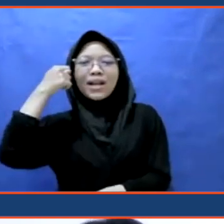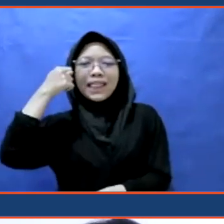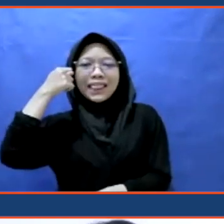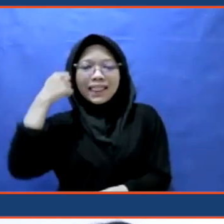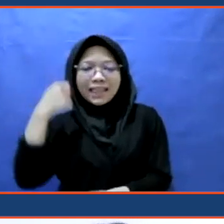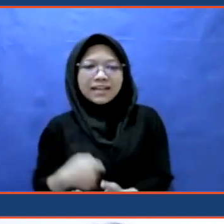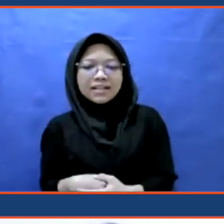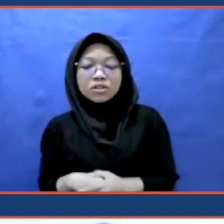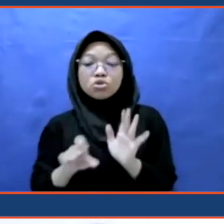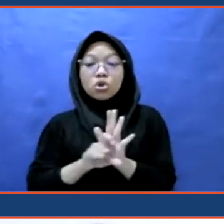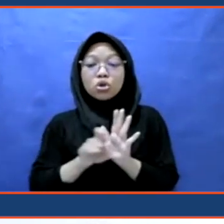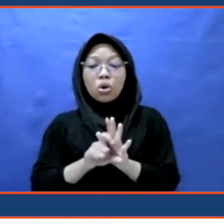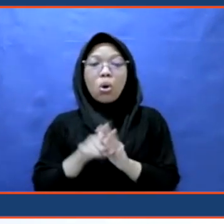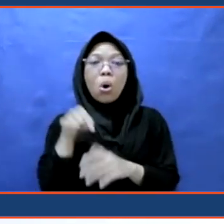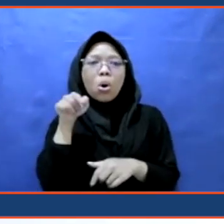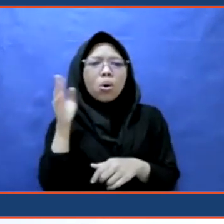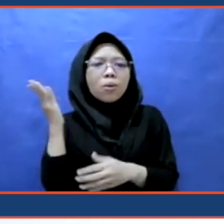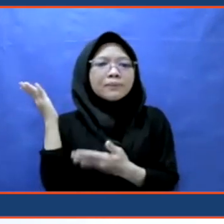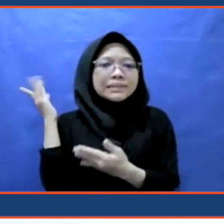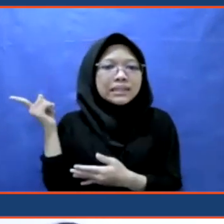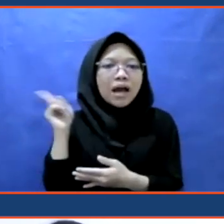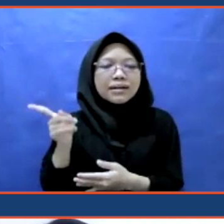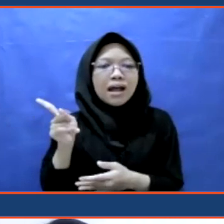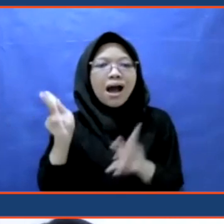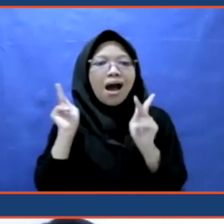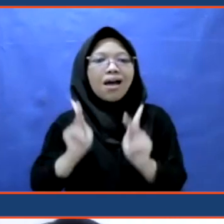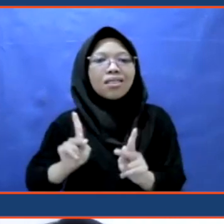sini ada karakter Indonesian Soldier ya pejuang-pejuang